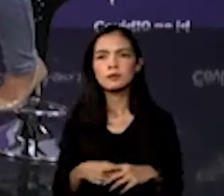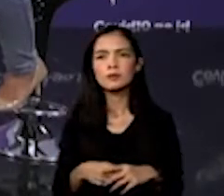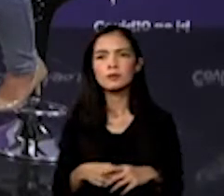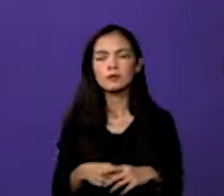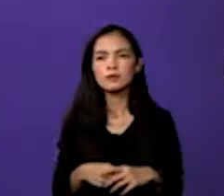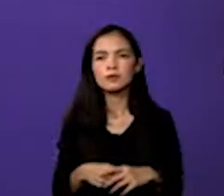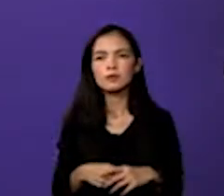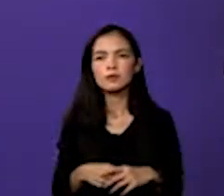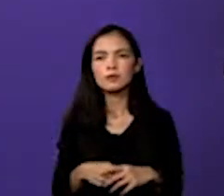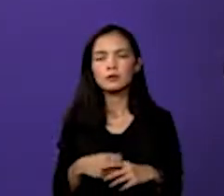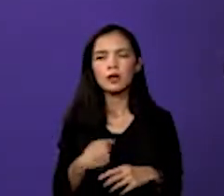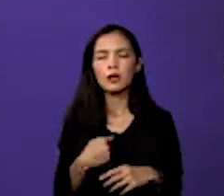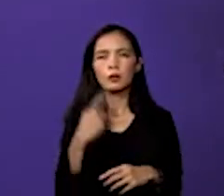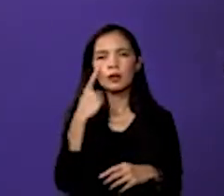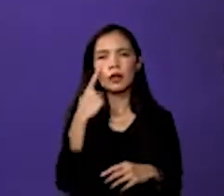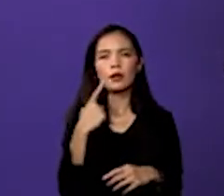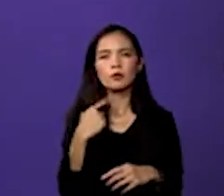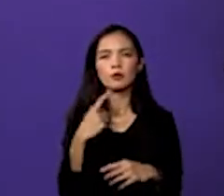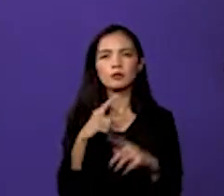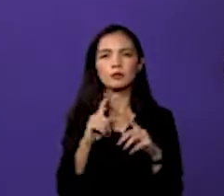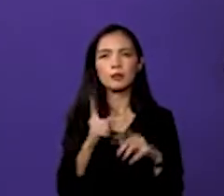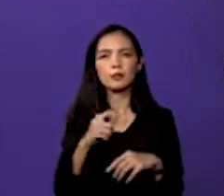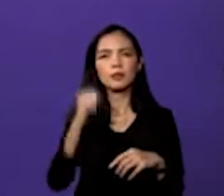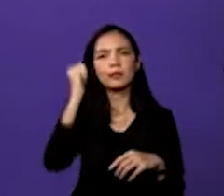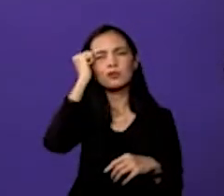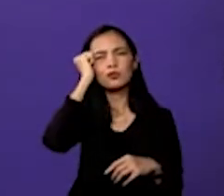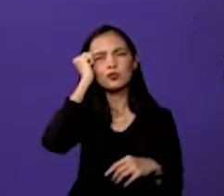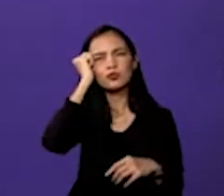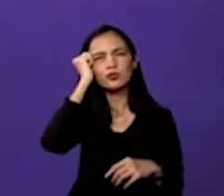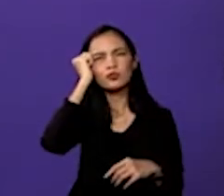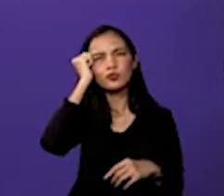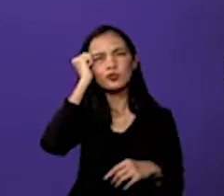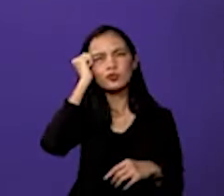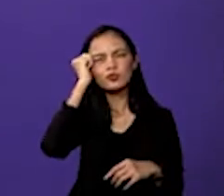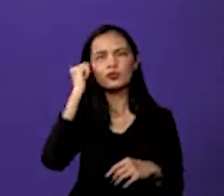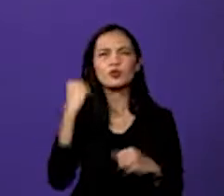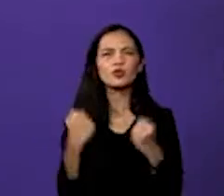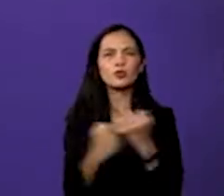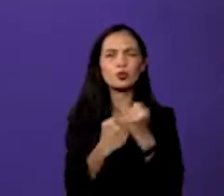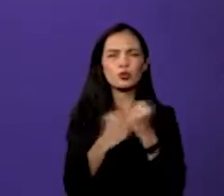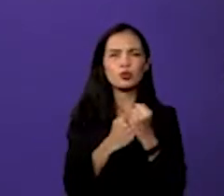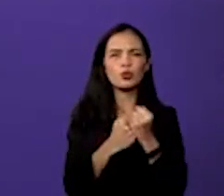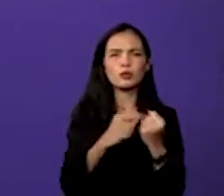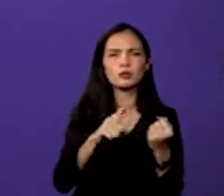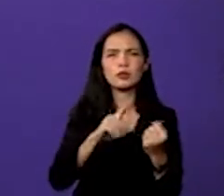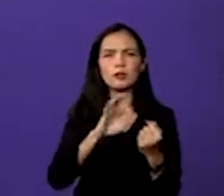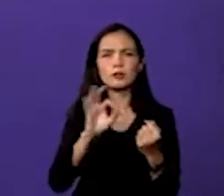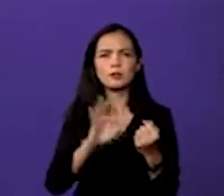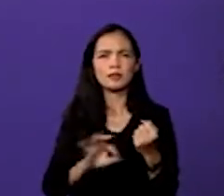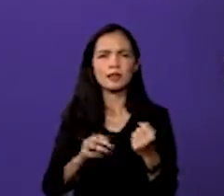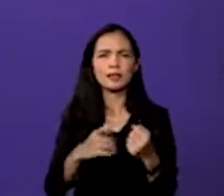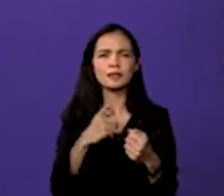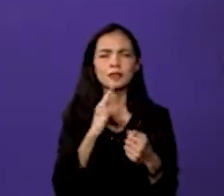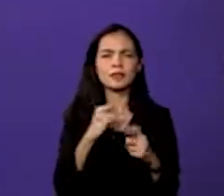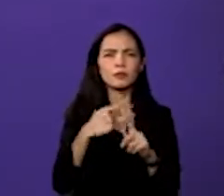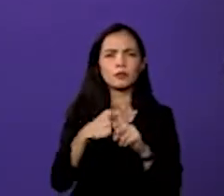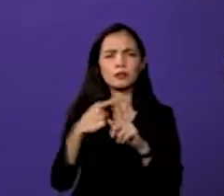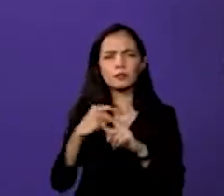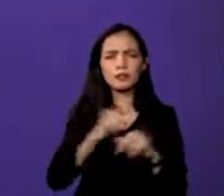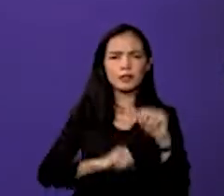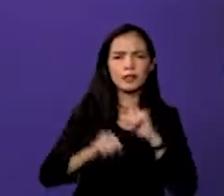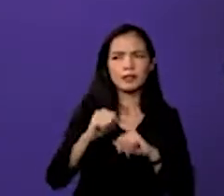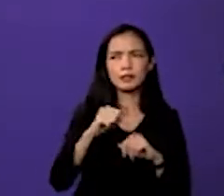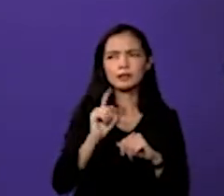terharusi karena ibu saya benar-benar ibu yang supportif banget yang ng-support kegiatan anaknya positif ya Heeh